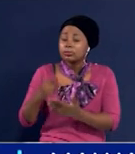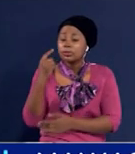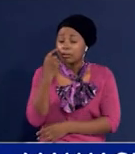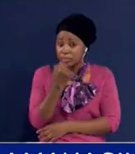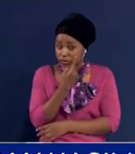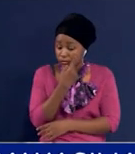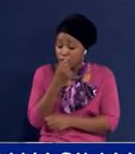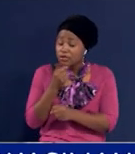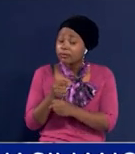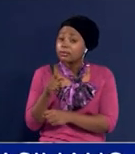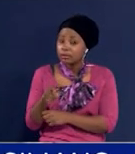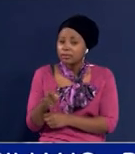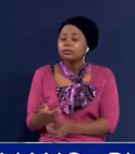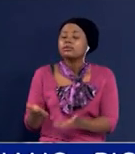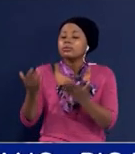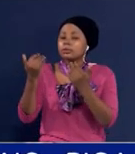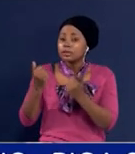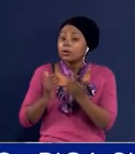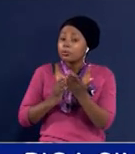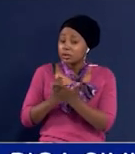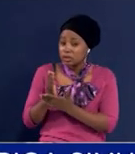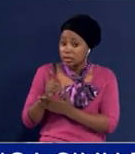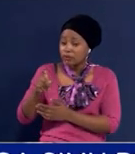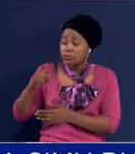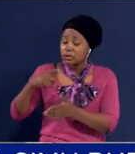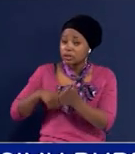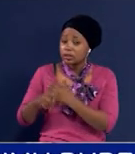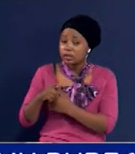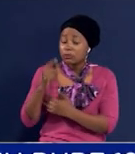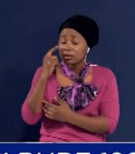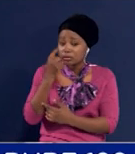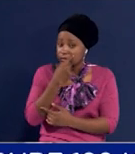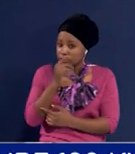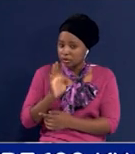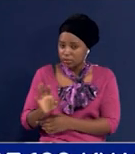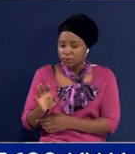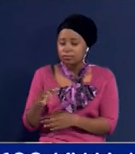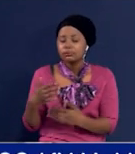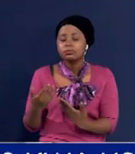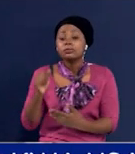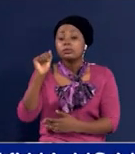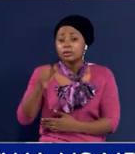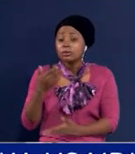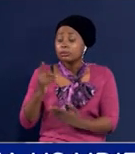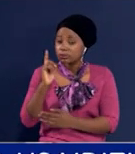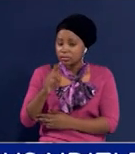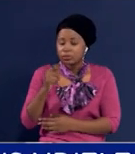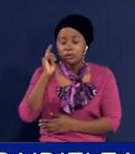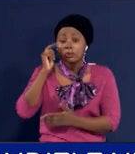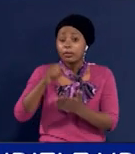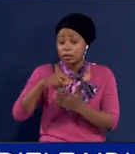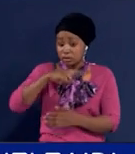kwa kufanya hivyo unaweza kupitisha virusi kuingia mwilini mwako kupitia kwenye macho. Kwa hiyo ndio namna inavyokuwa. Ndio maana tunashauri